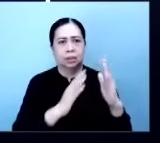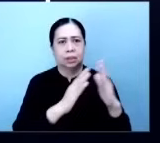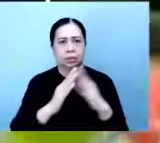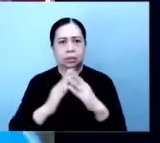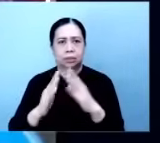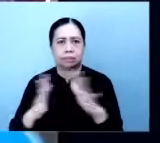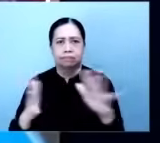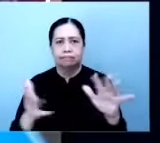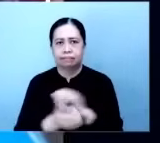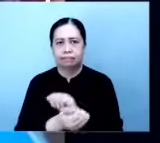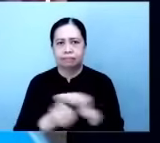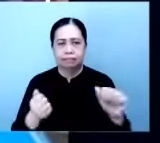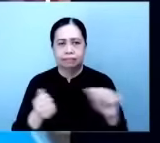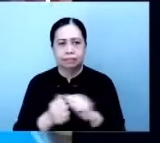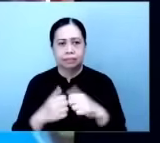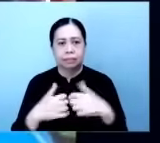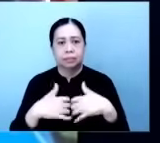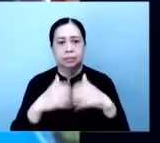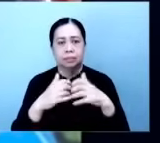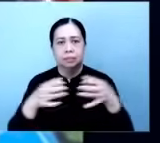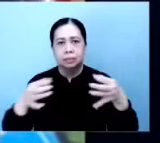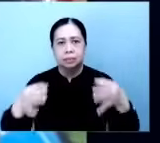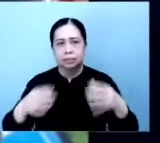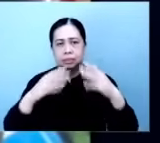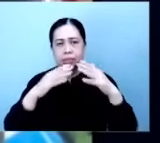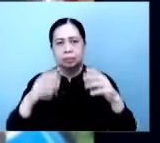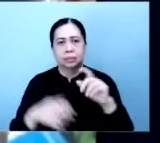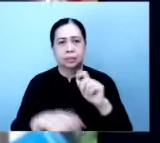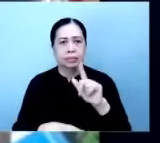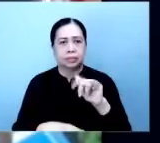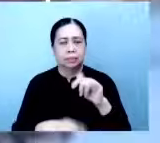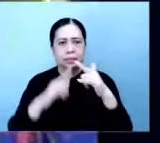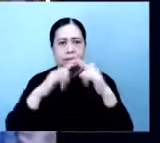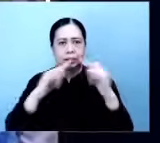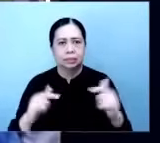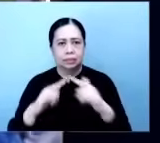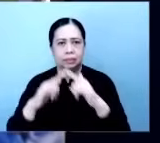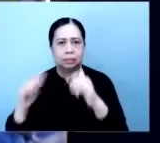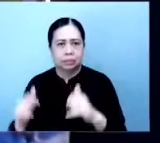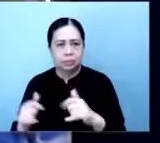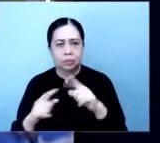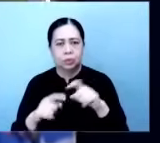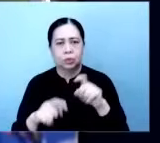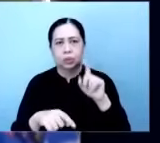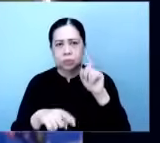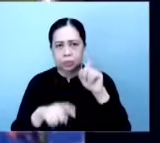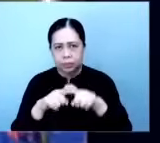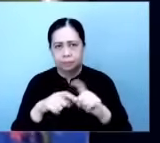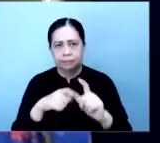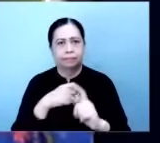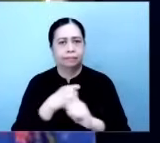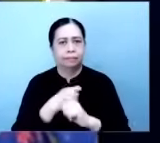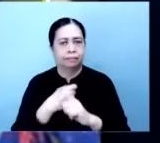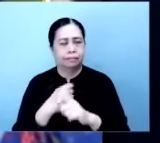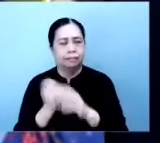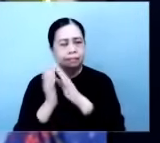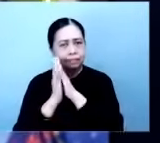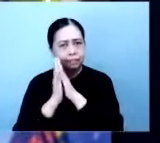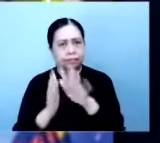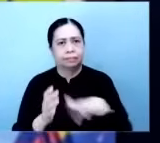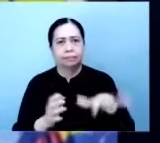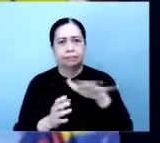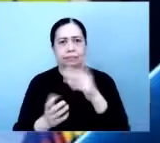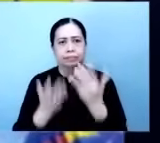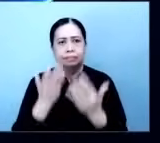natupok. Nagtayo ng mga tent ang Talisay LGU sa gym ng barangay para maging pansamantalang matutuluyan ng mga